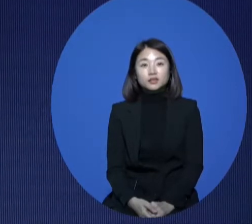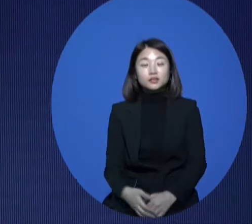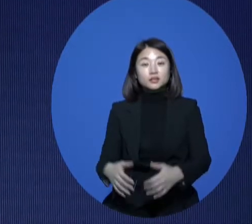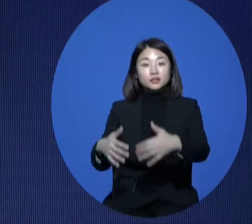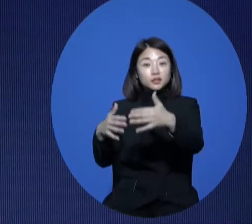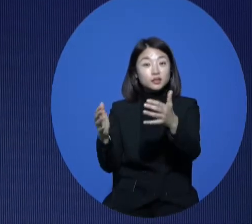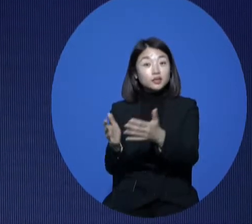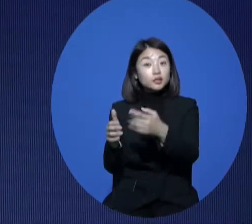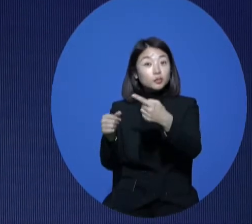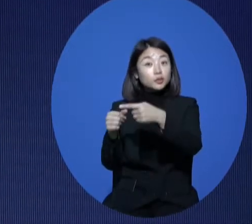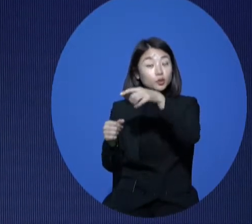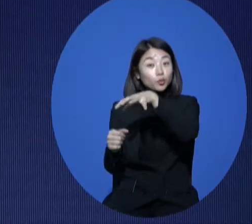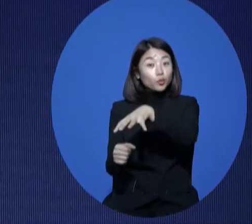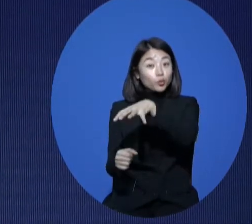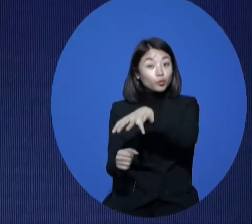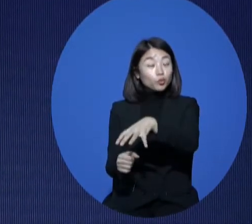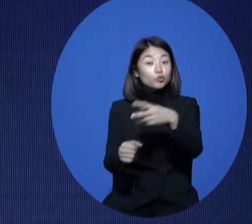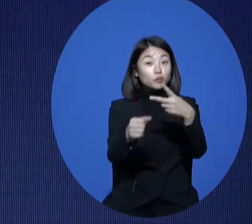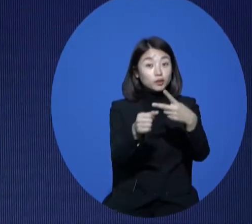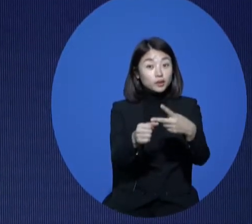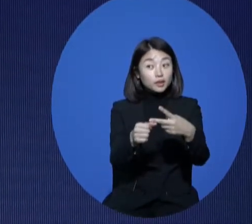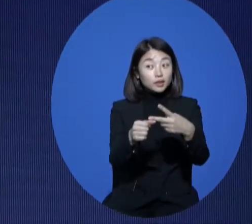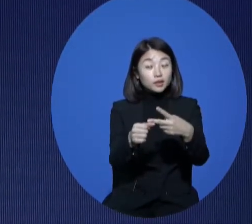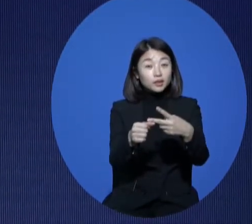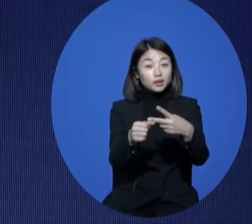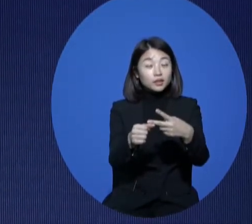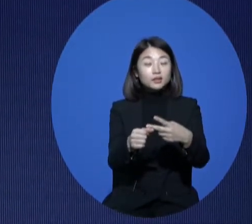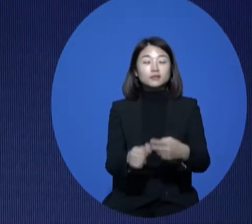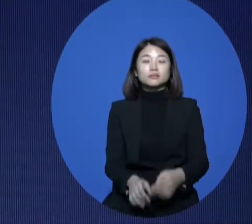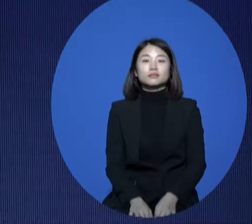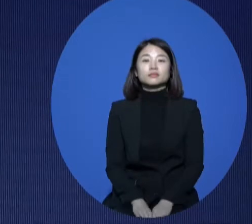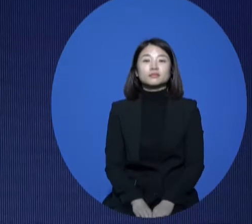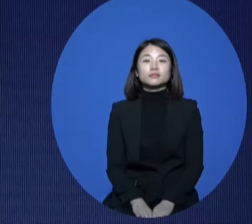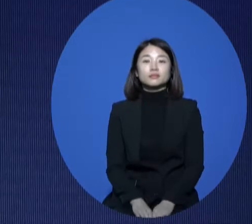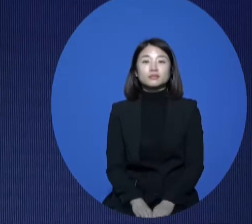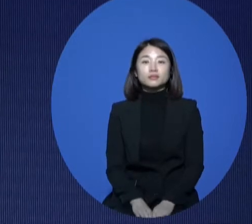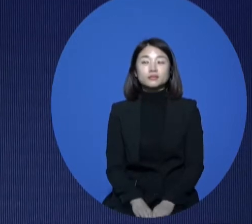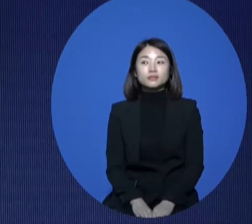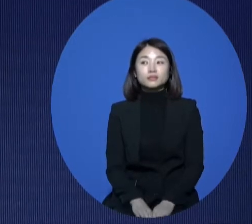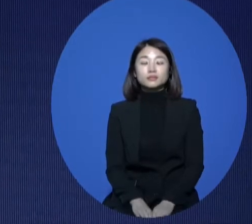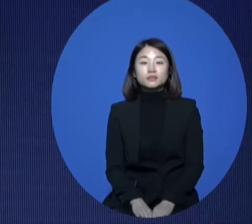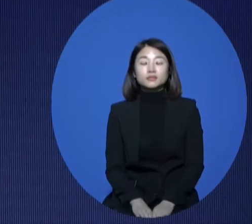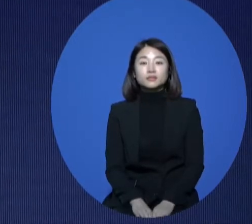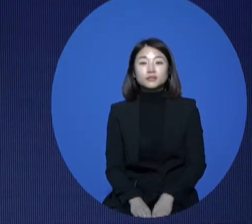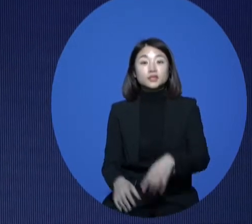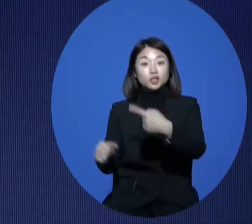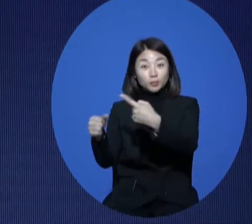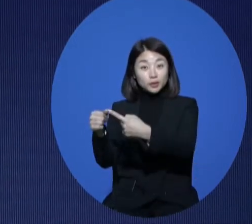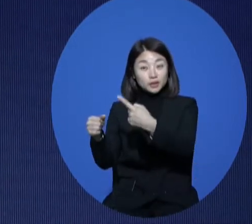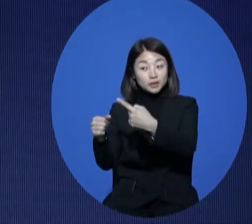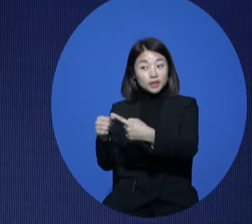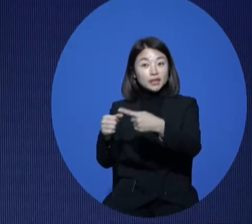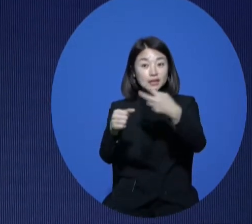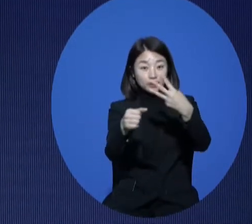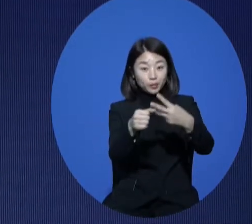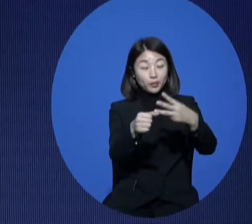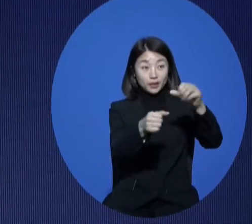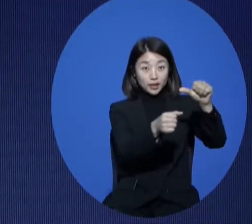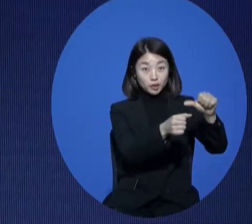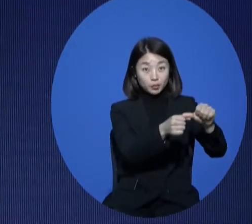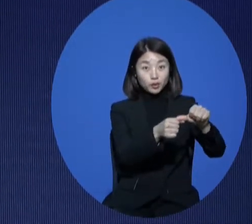첫째 세션, 둘째 세션, 우리가 여러분이 가지고 있는 프로그램의 첫째, 셋째,